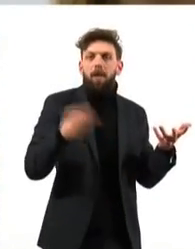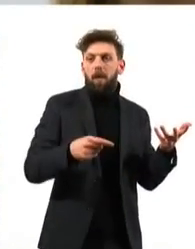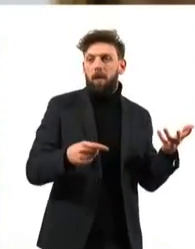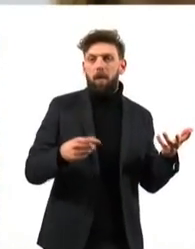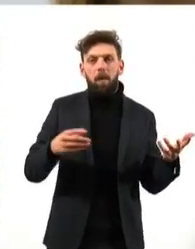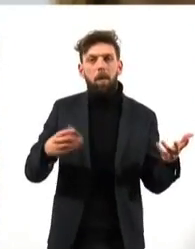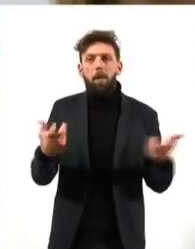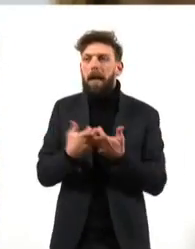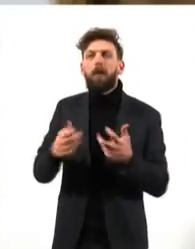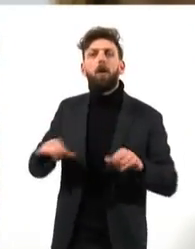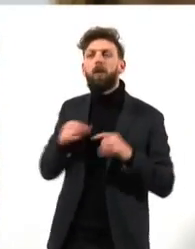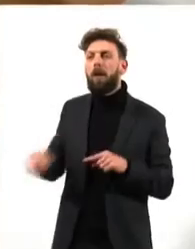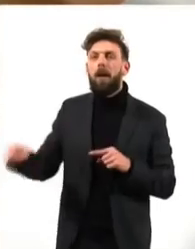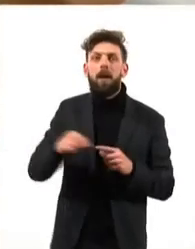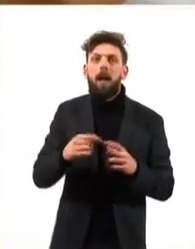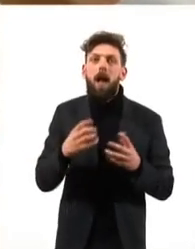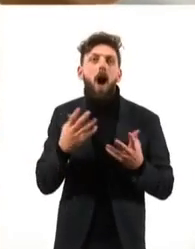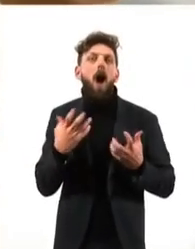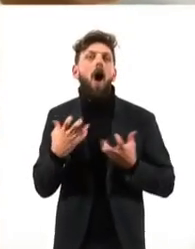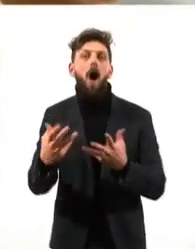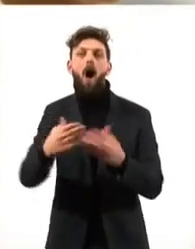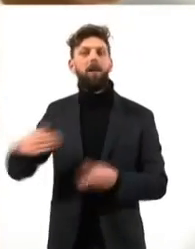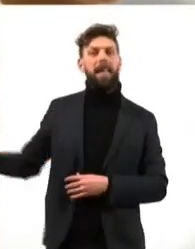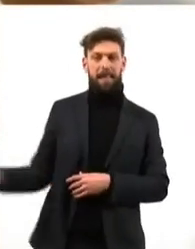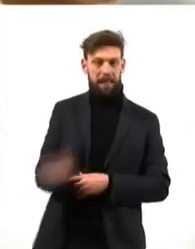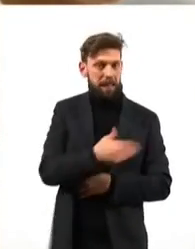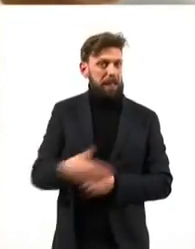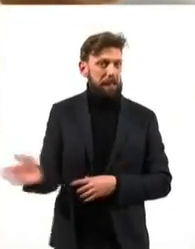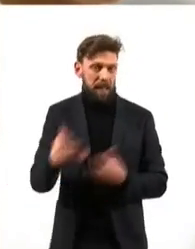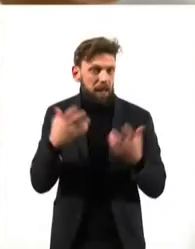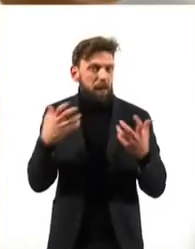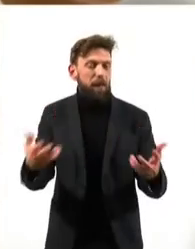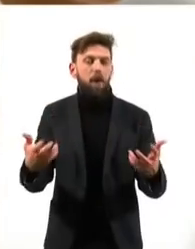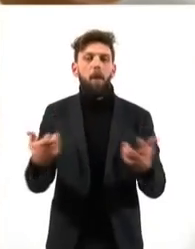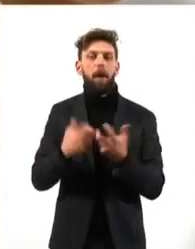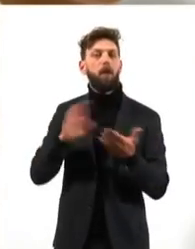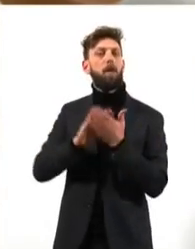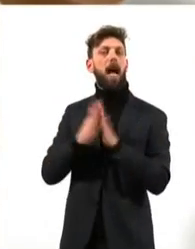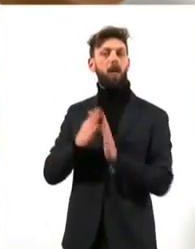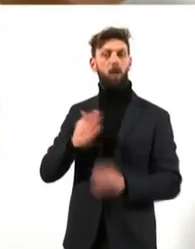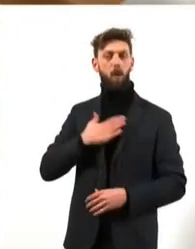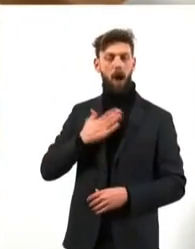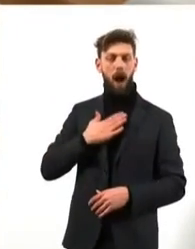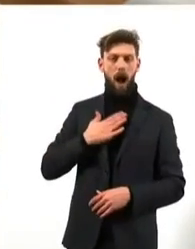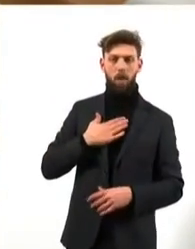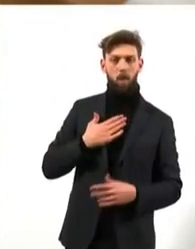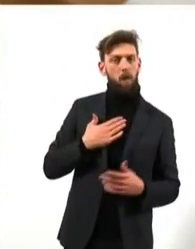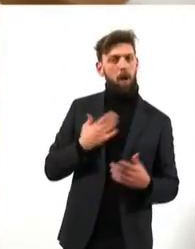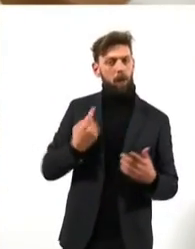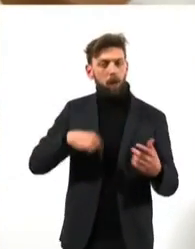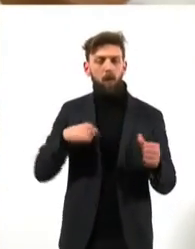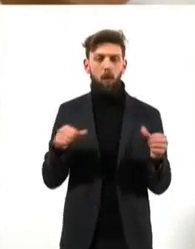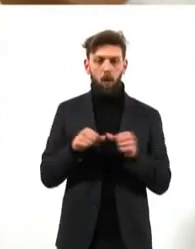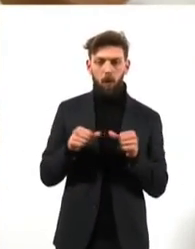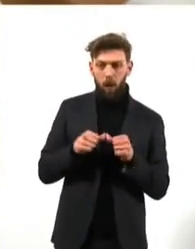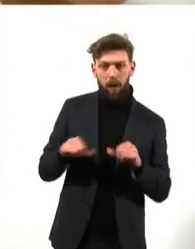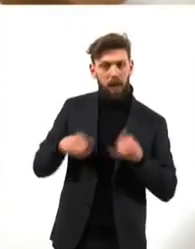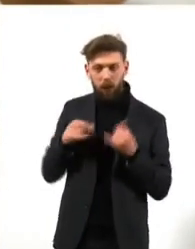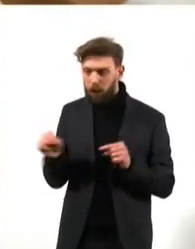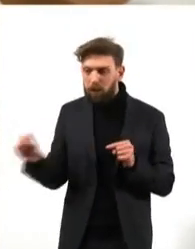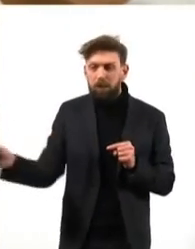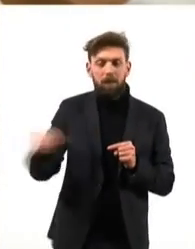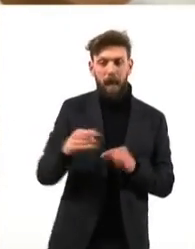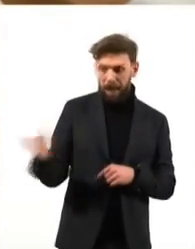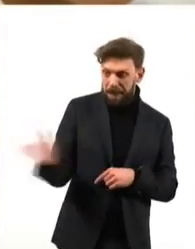de faire du tennis. Moi, mon association, à titre associatif, on s'engage à ce que des jeunes puissent faire du tennis parce que dans